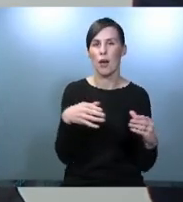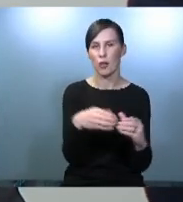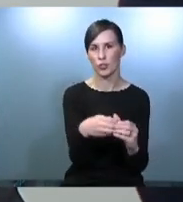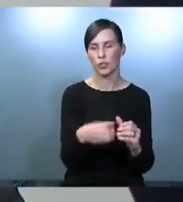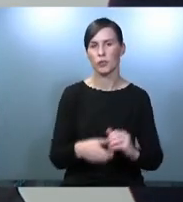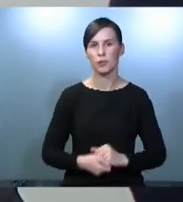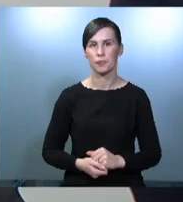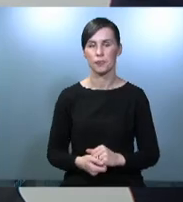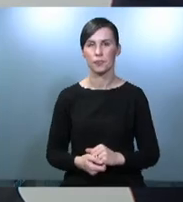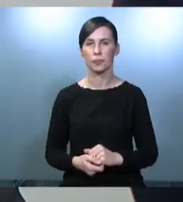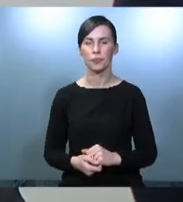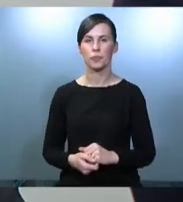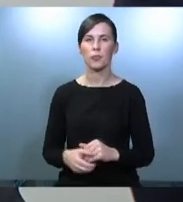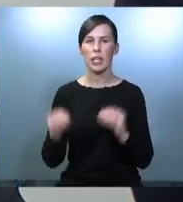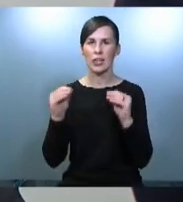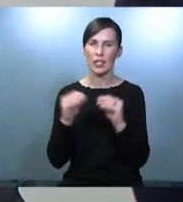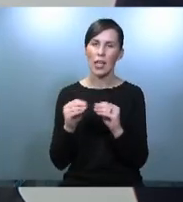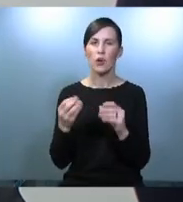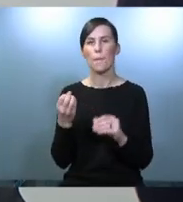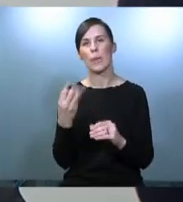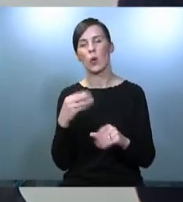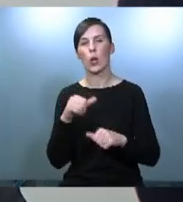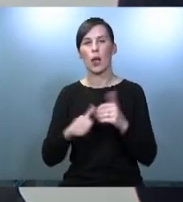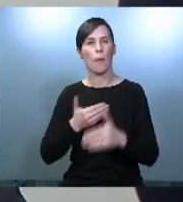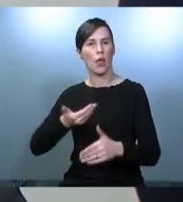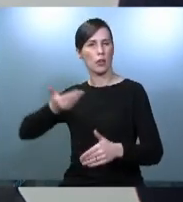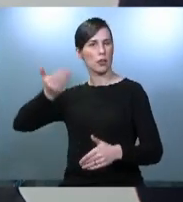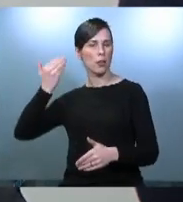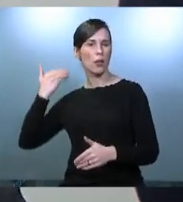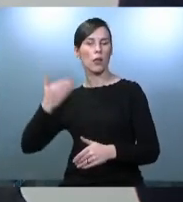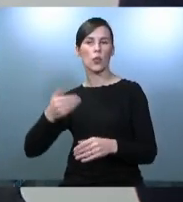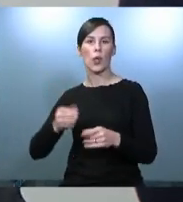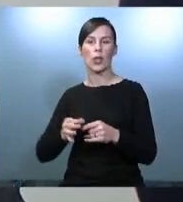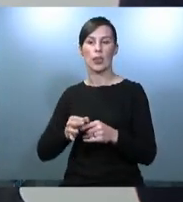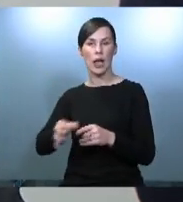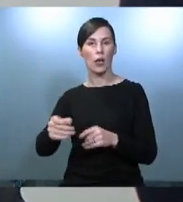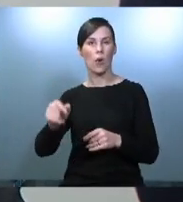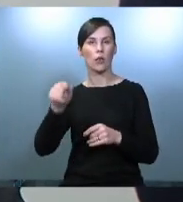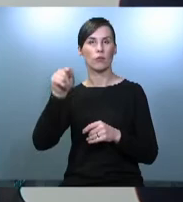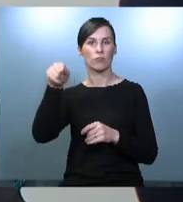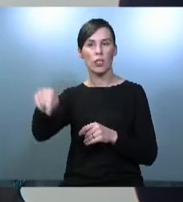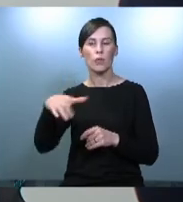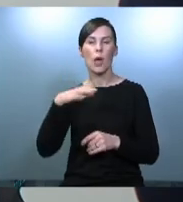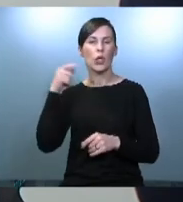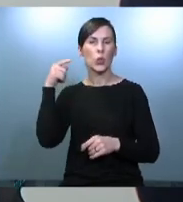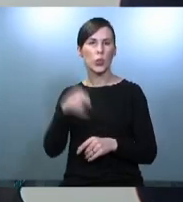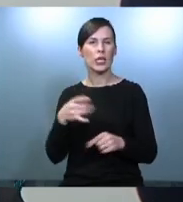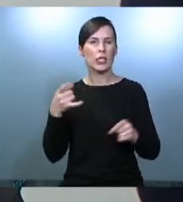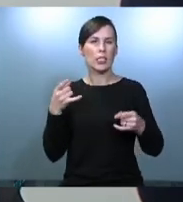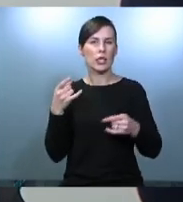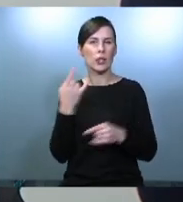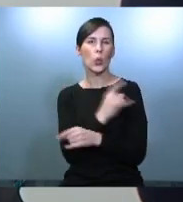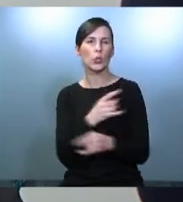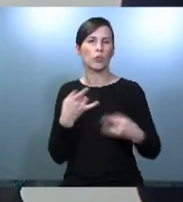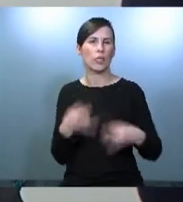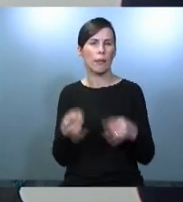jeigu mes prieš 10-15 metų rajone sulaukdavom per 1000 naujagimių, praėjusiais metais